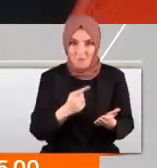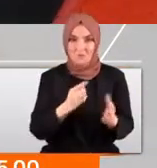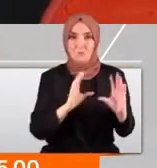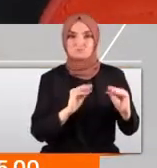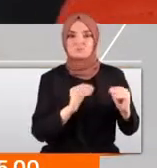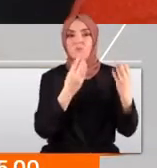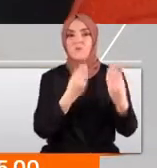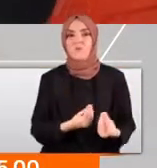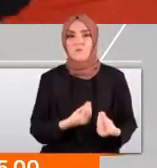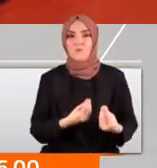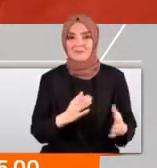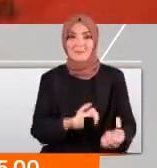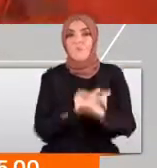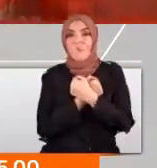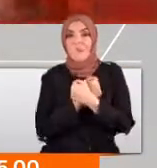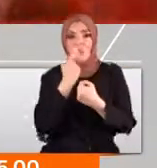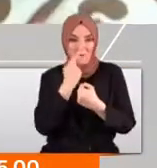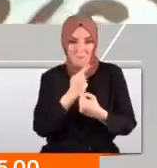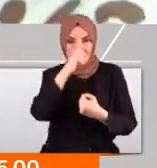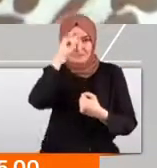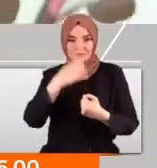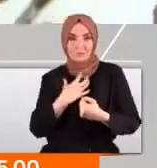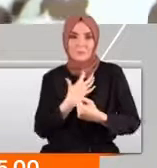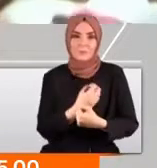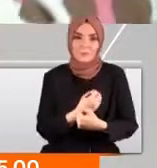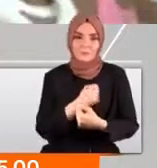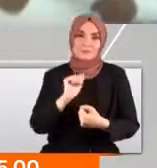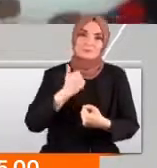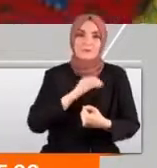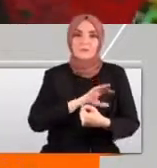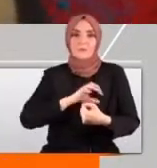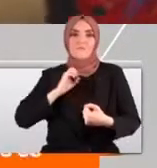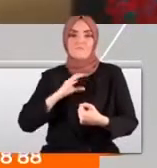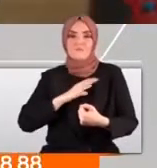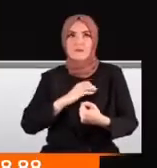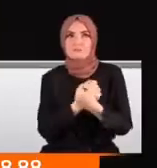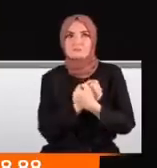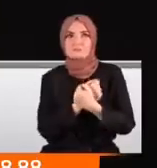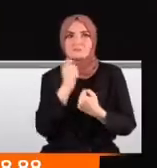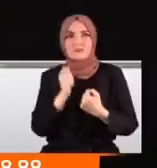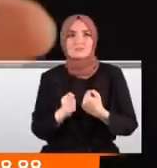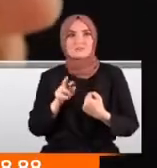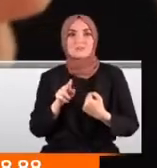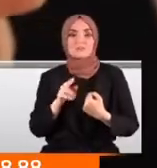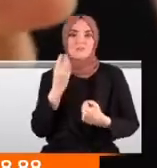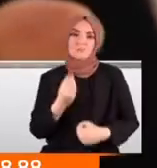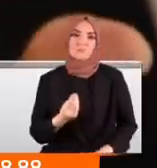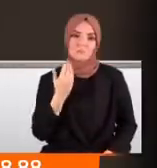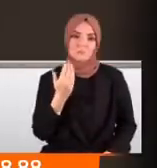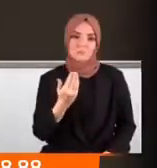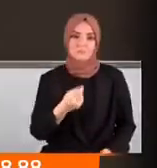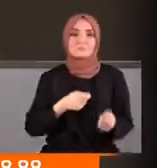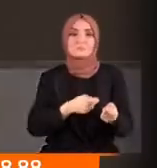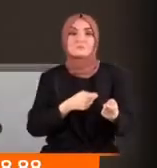kendi ısısını sana, senin ısını da kendine alıyor. Böylece yeni doğan hissi veriyor insana. Kursiyerler 6 gün süren yoğun